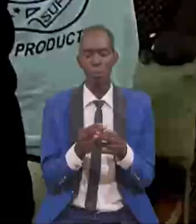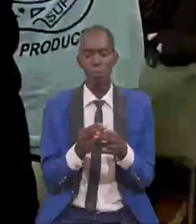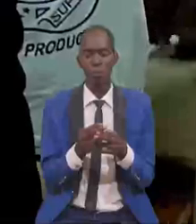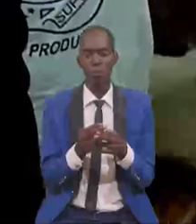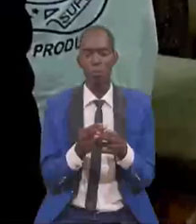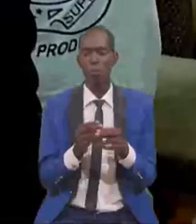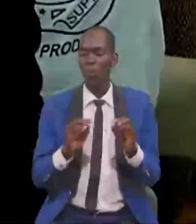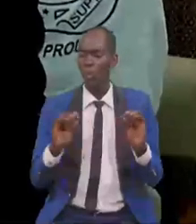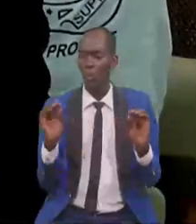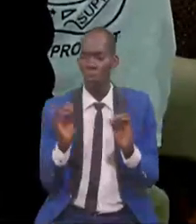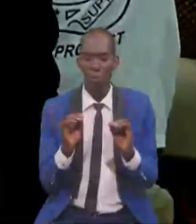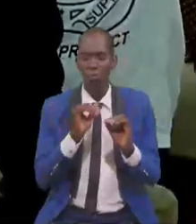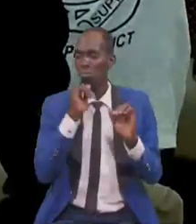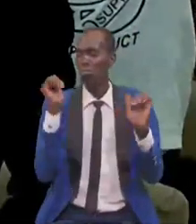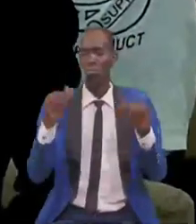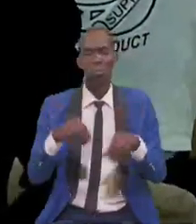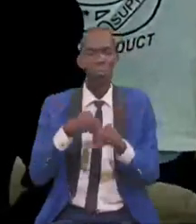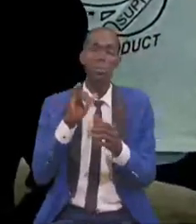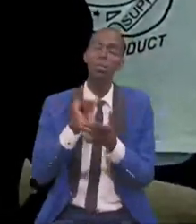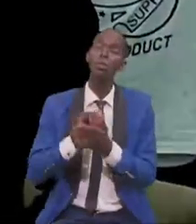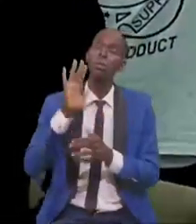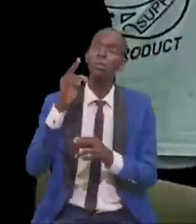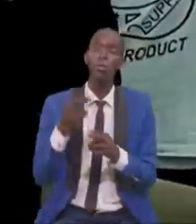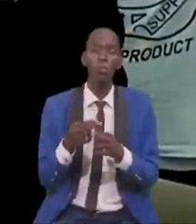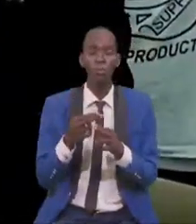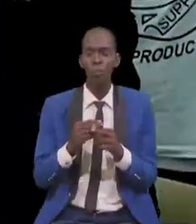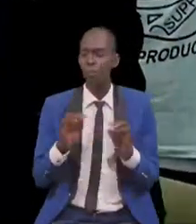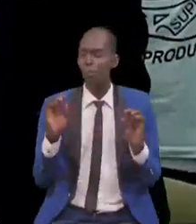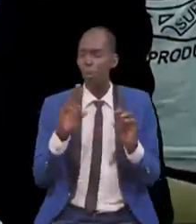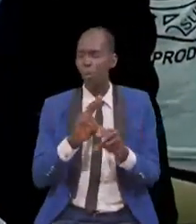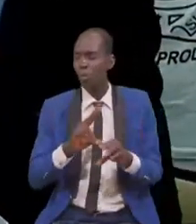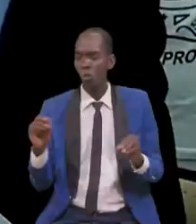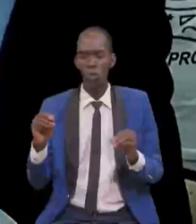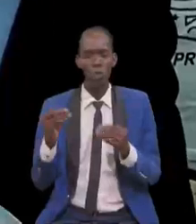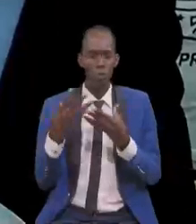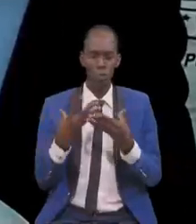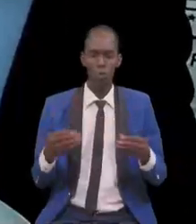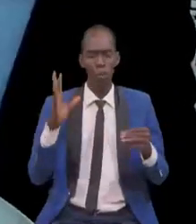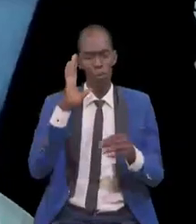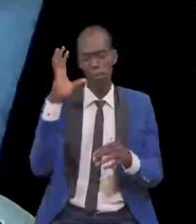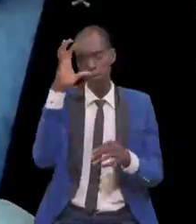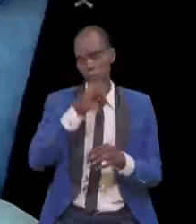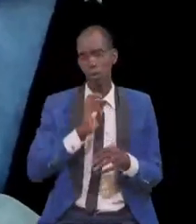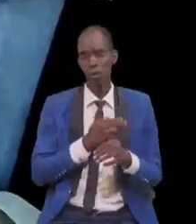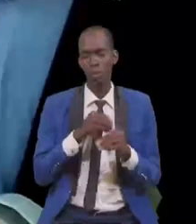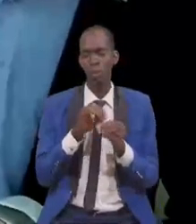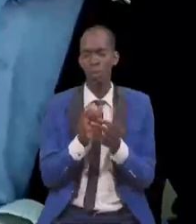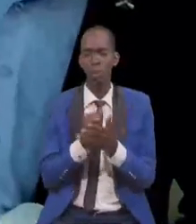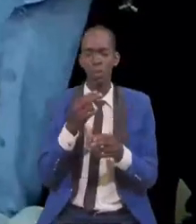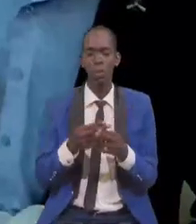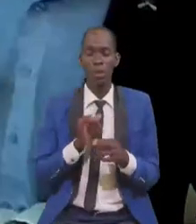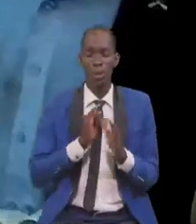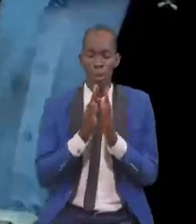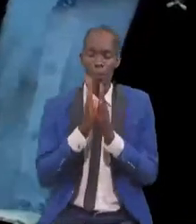Jésus-Christ. Qu'il n'y ait rien impossible en ce nom-là. Aucune solution ne nous loupera en ce